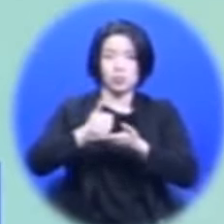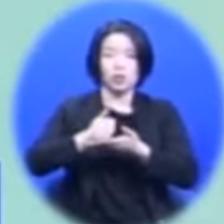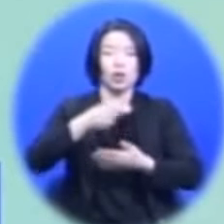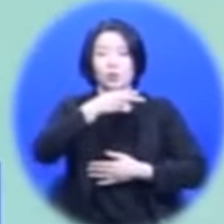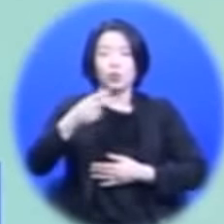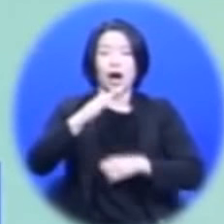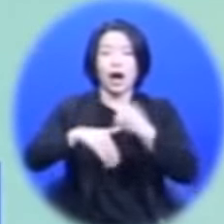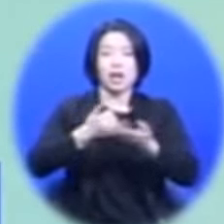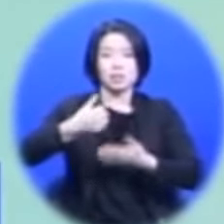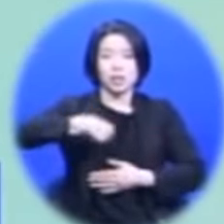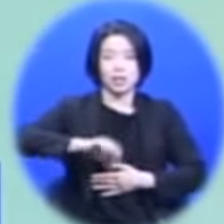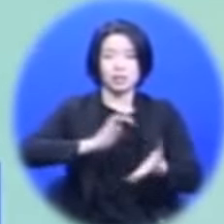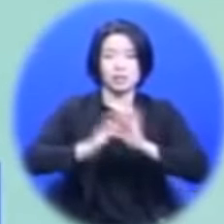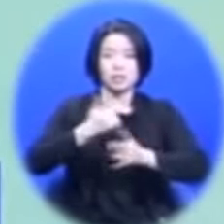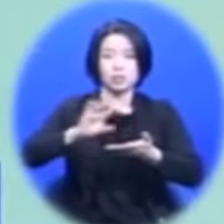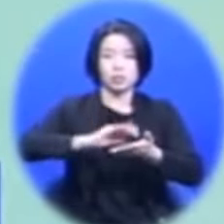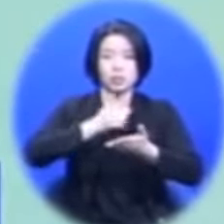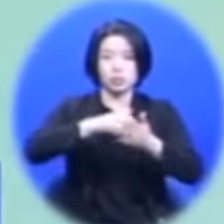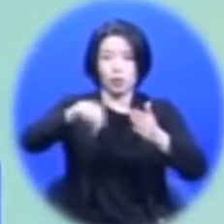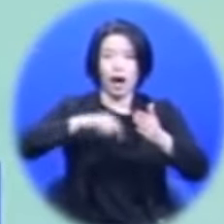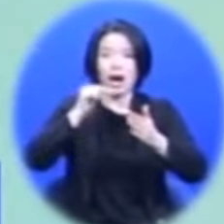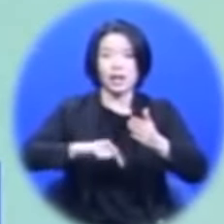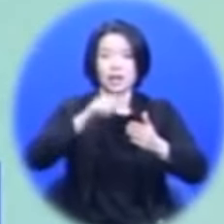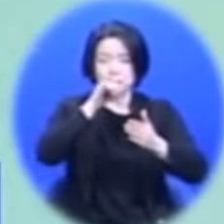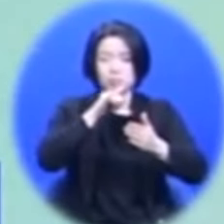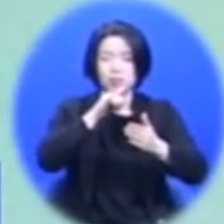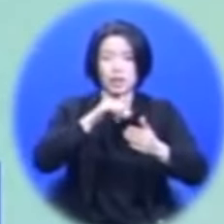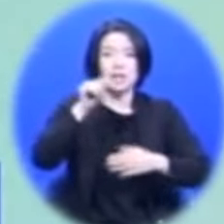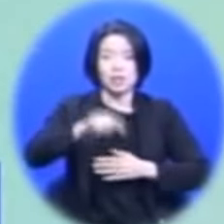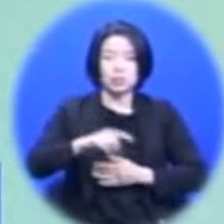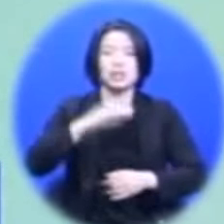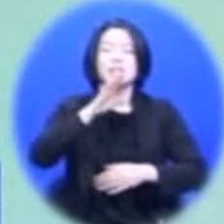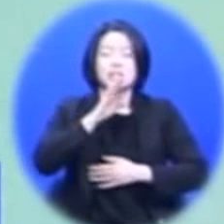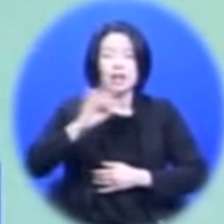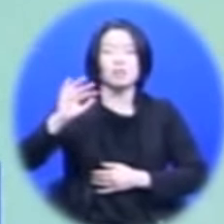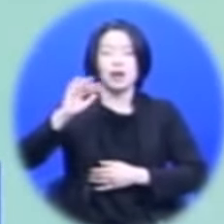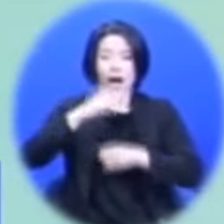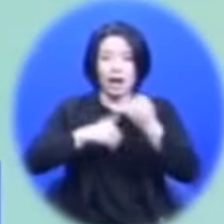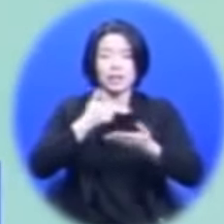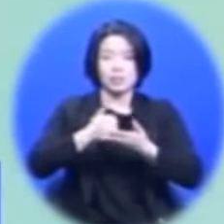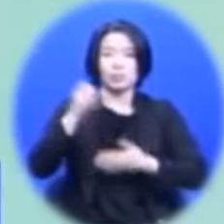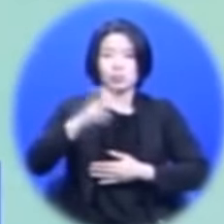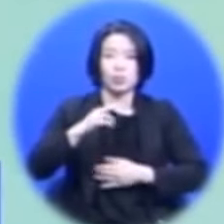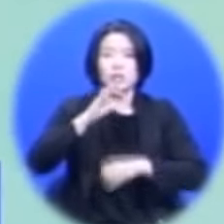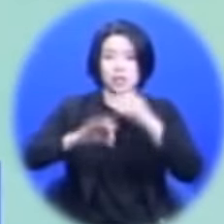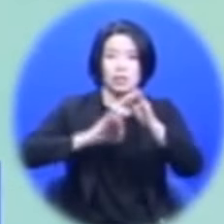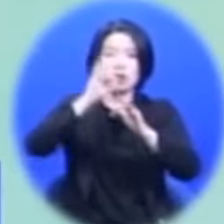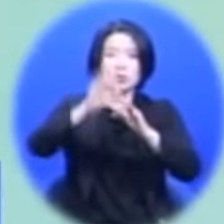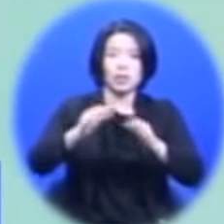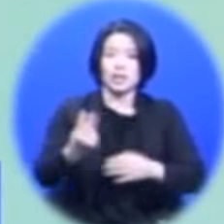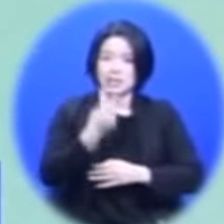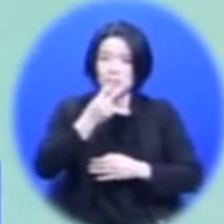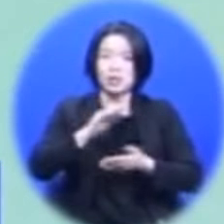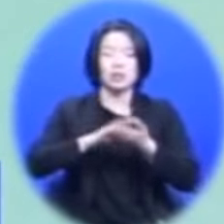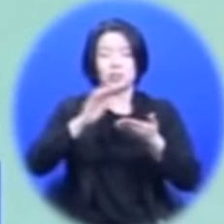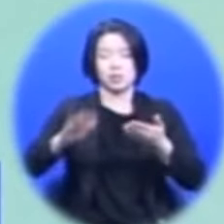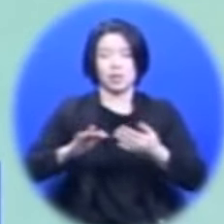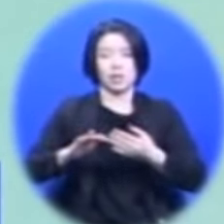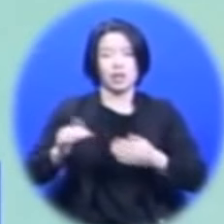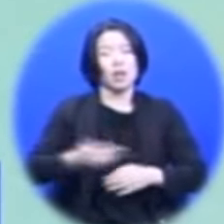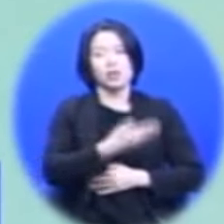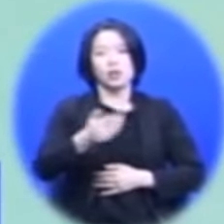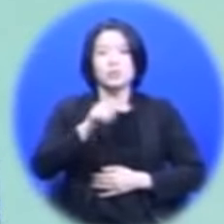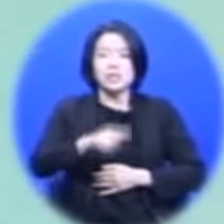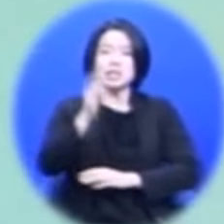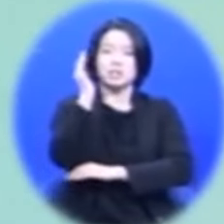아들 예수 그리스도 안에 있습니다. 이분이 참 하나님이시요 영원한 생명이십니다. 여러분이 이